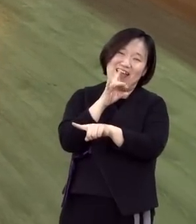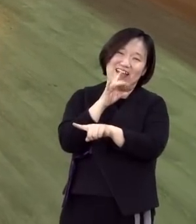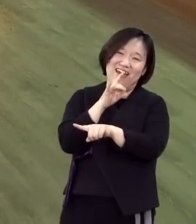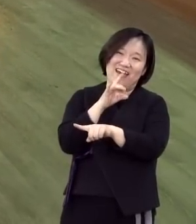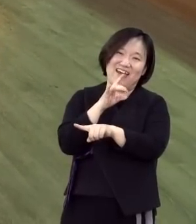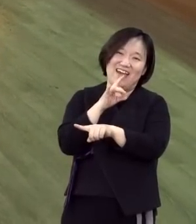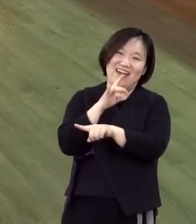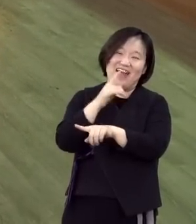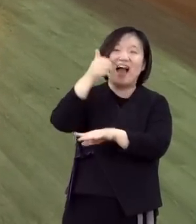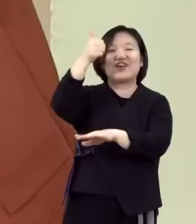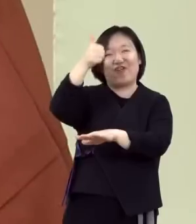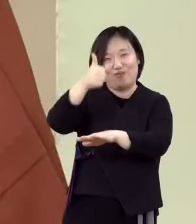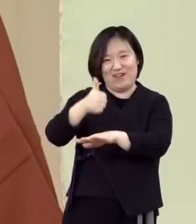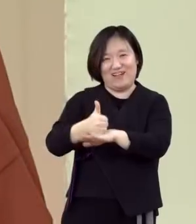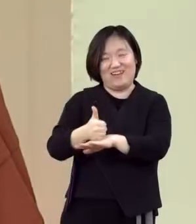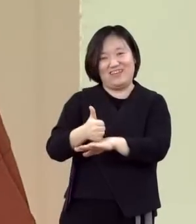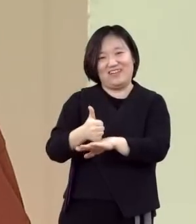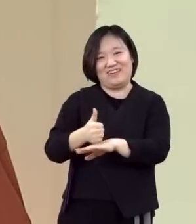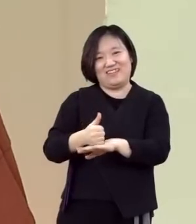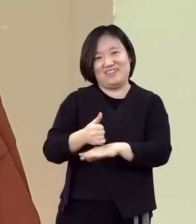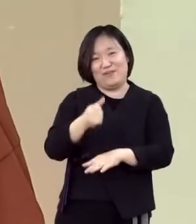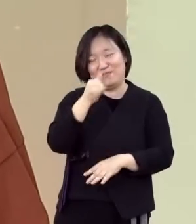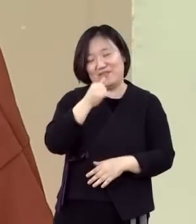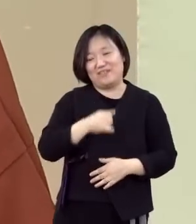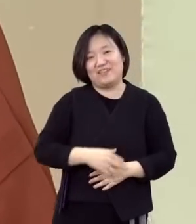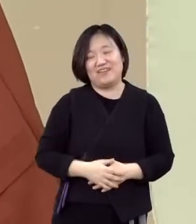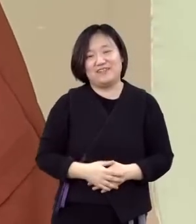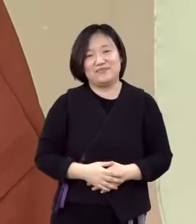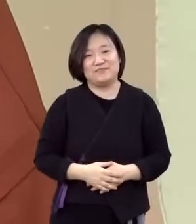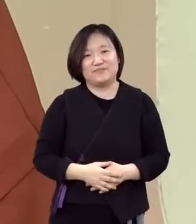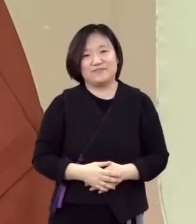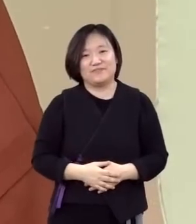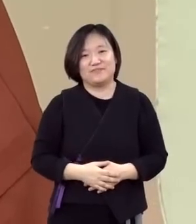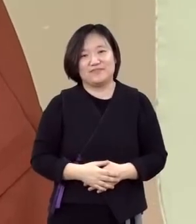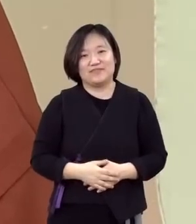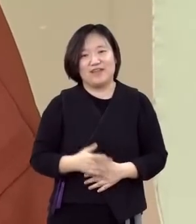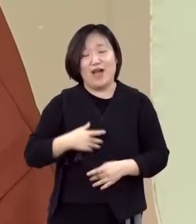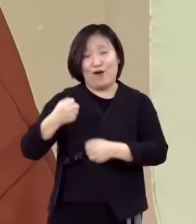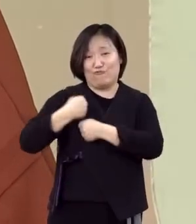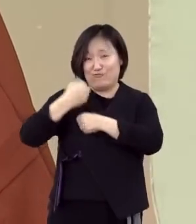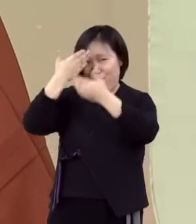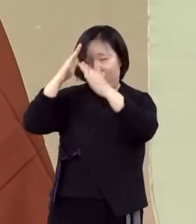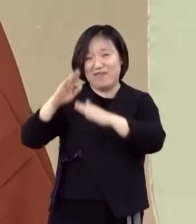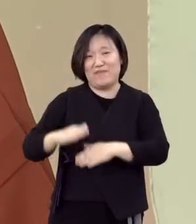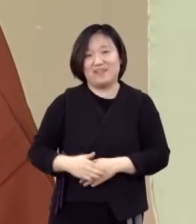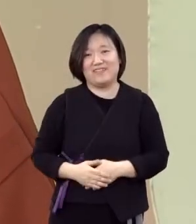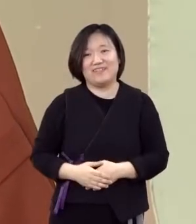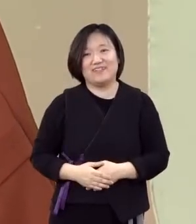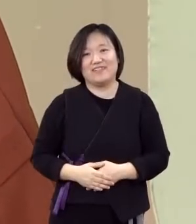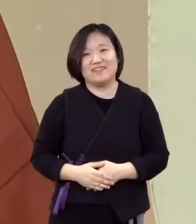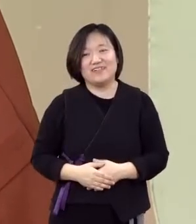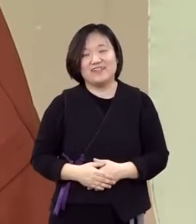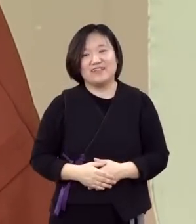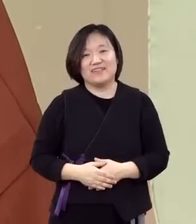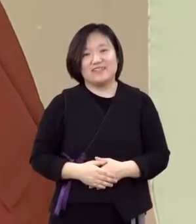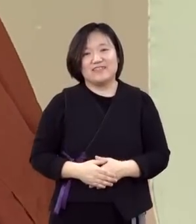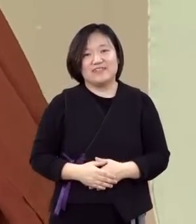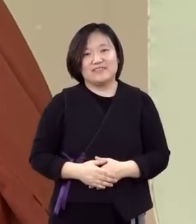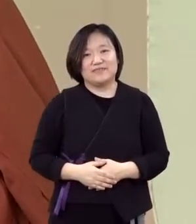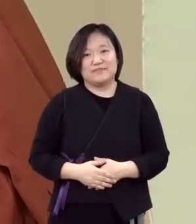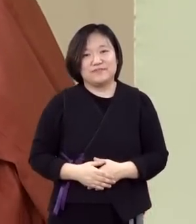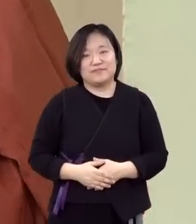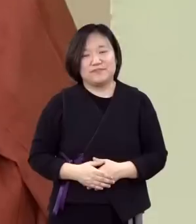군복무가어려울것으로판단되어병역 면제를받았습니다.